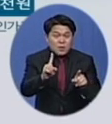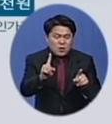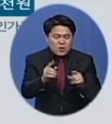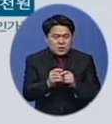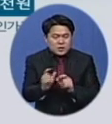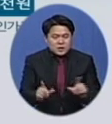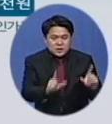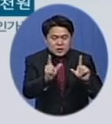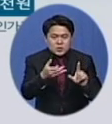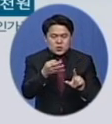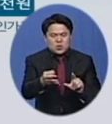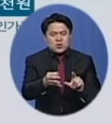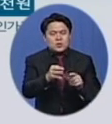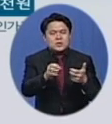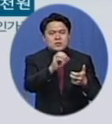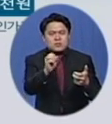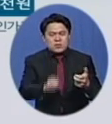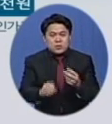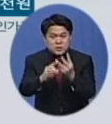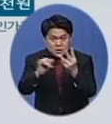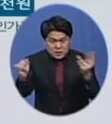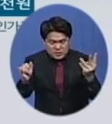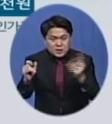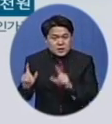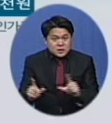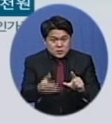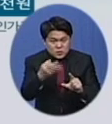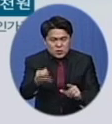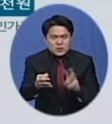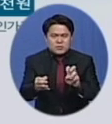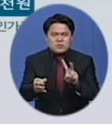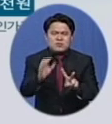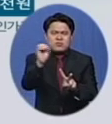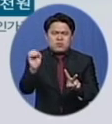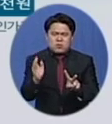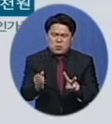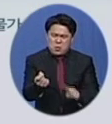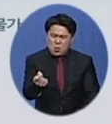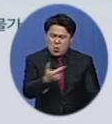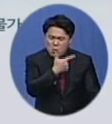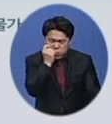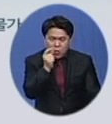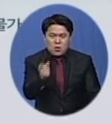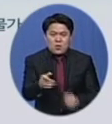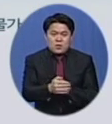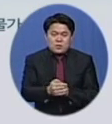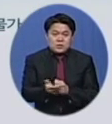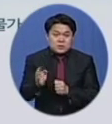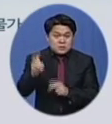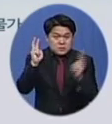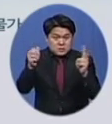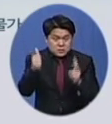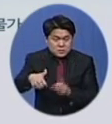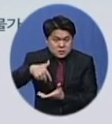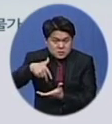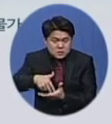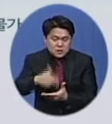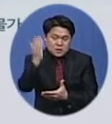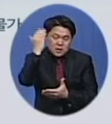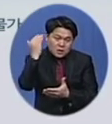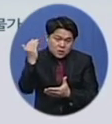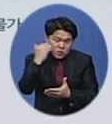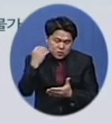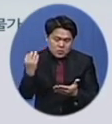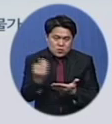70% 수준이고 3인 가구 월 생계비의 32%에 불과하기 때문입니다. 반면 재계는 한국 최저임금